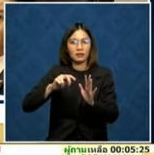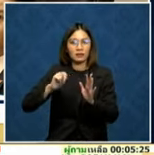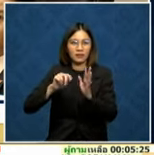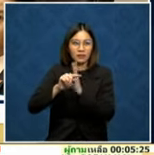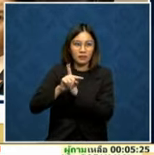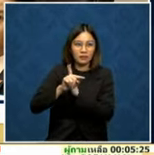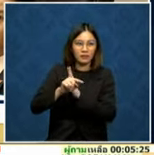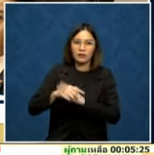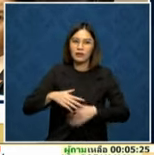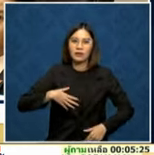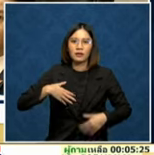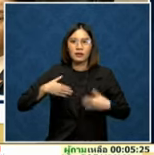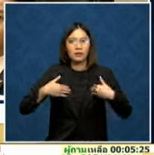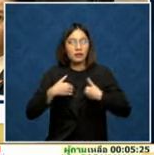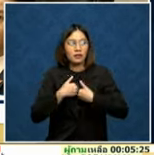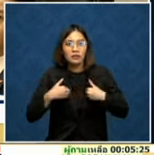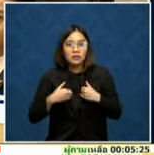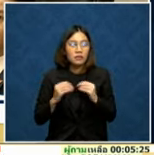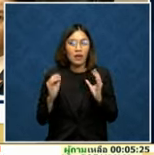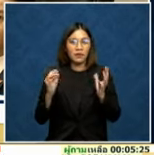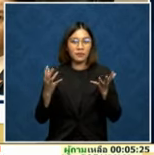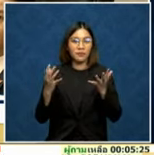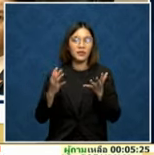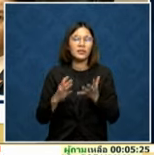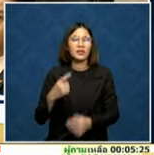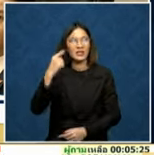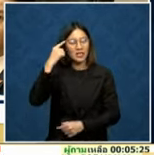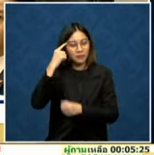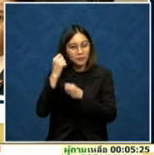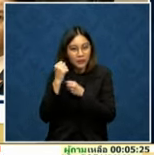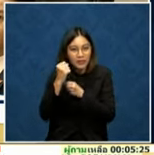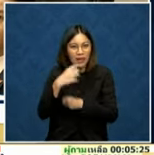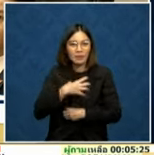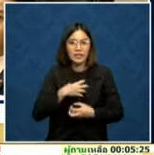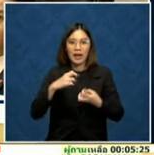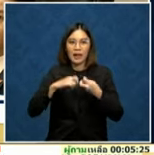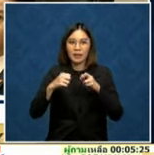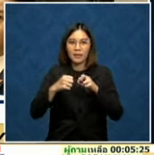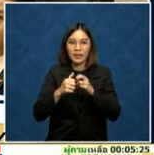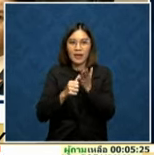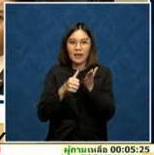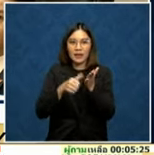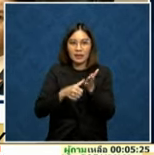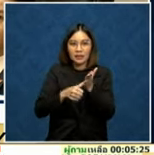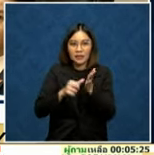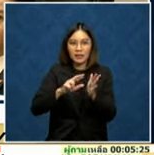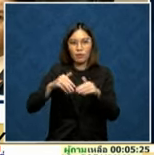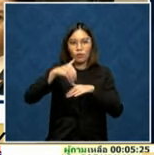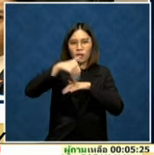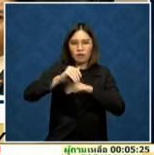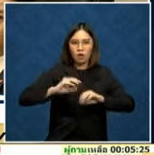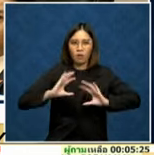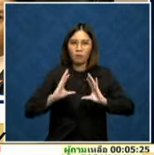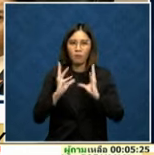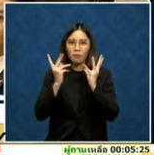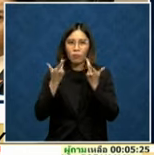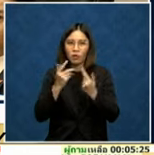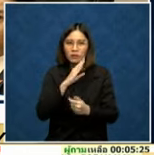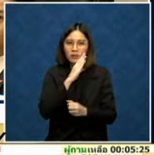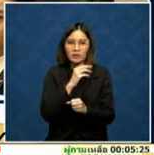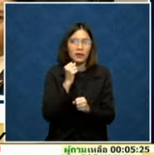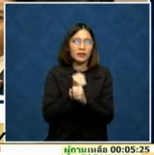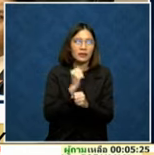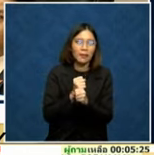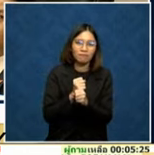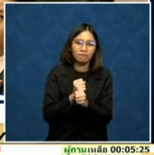ไม่รจเตยจกเนื่อยในการทจะาพยายามทจะให้ปัหารอน Lab 150 ไปทำงานเทาไ่ไม่พอใช